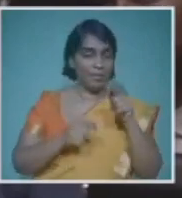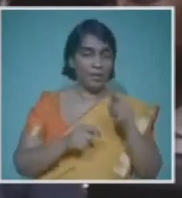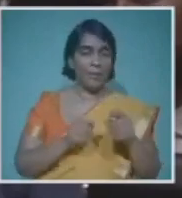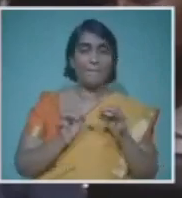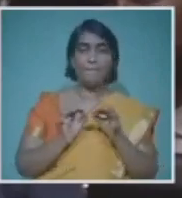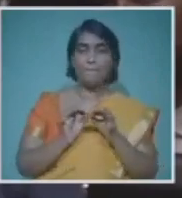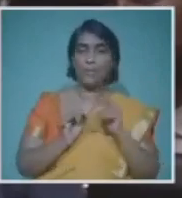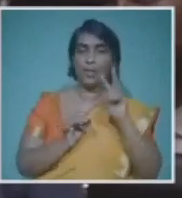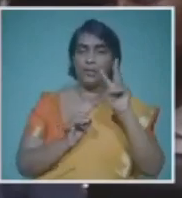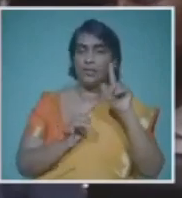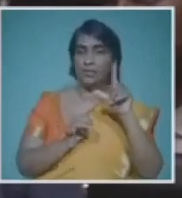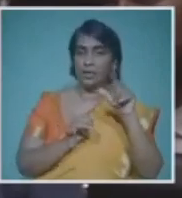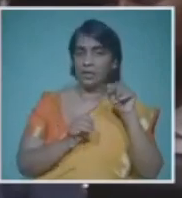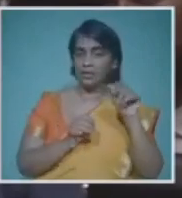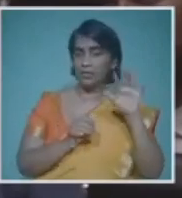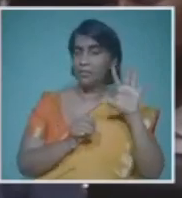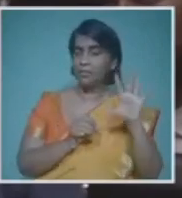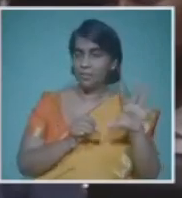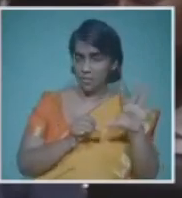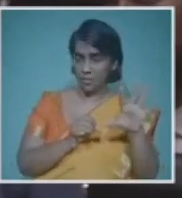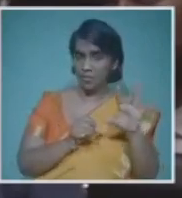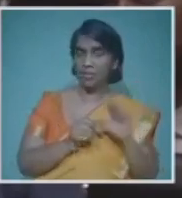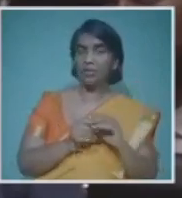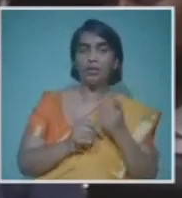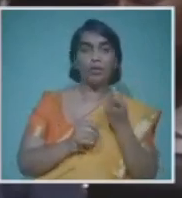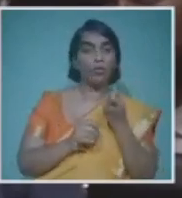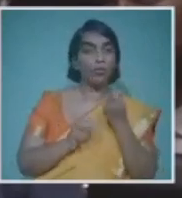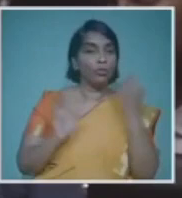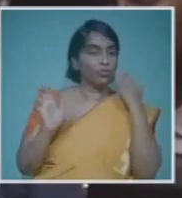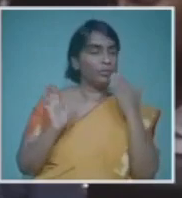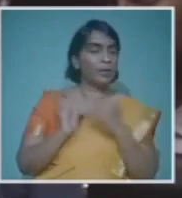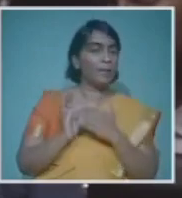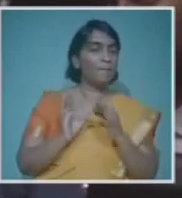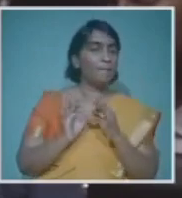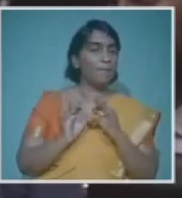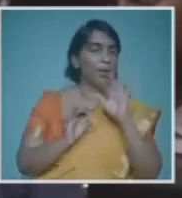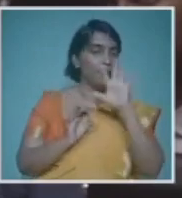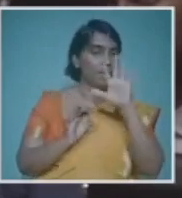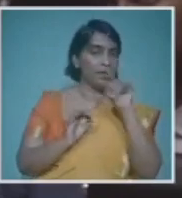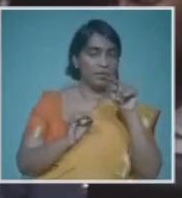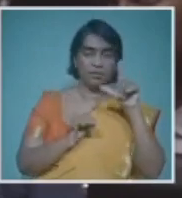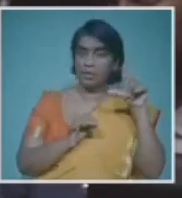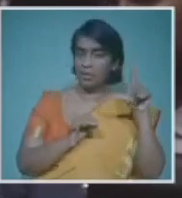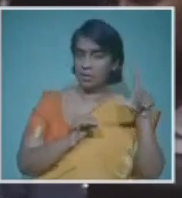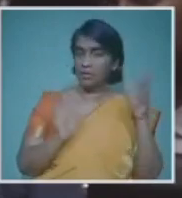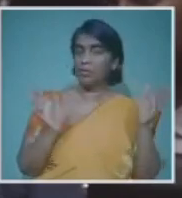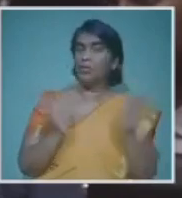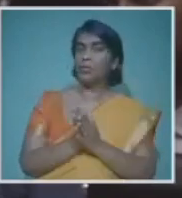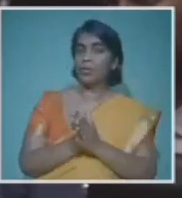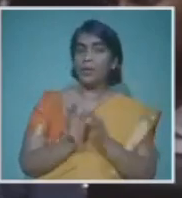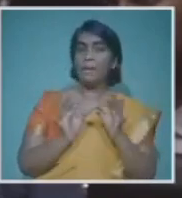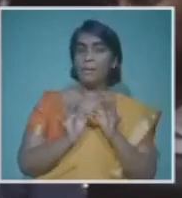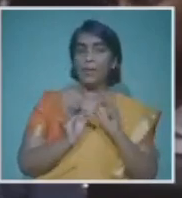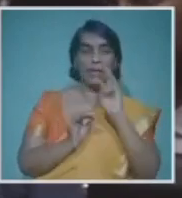බිලියන 27.5 කුත් මූලධන වශයෙන් බිලියන 5.7 කුත් එකතුව බිලියන